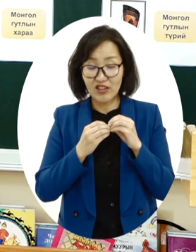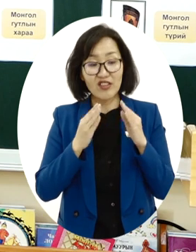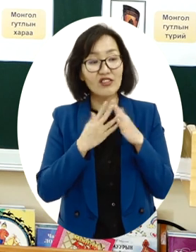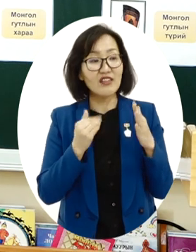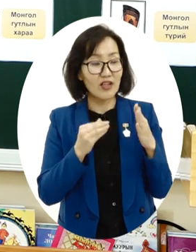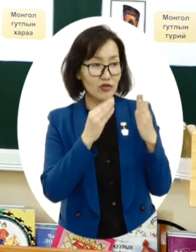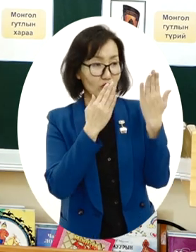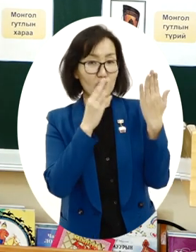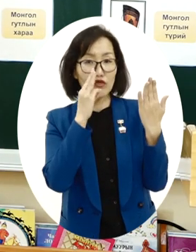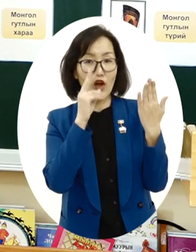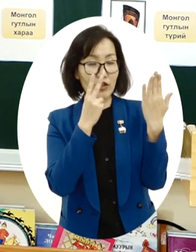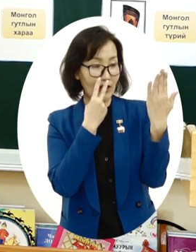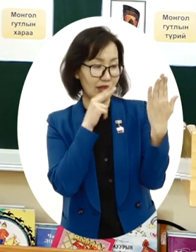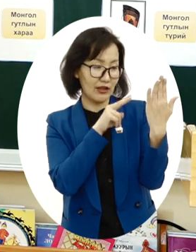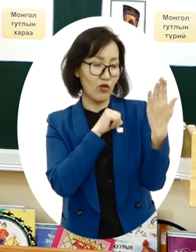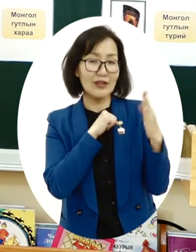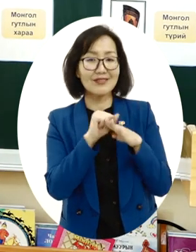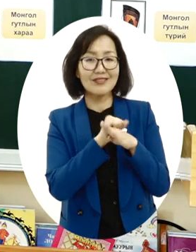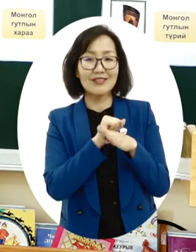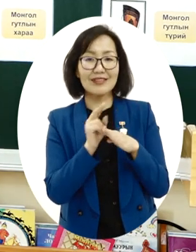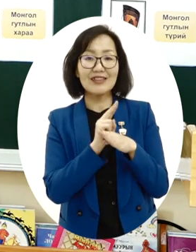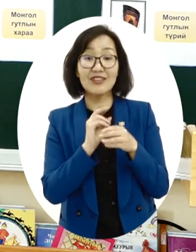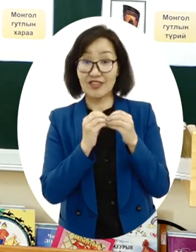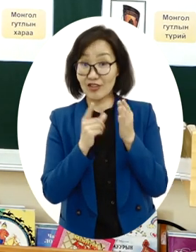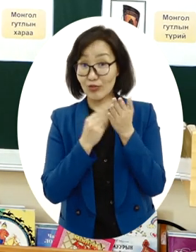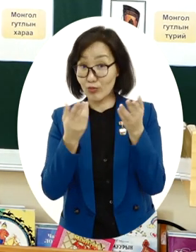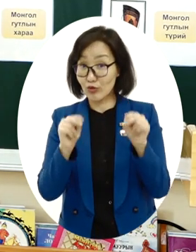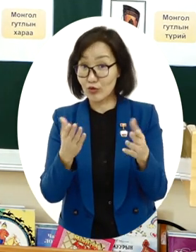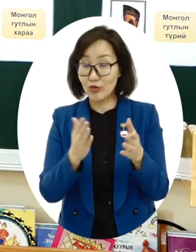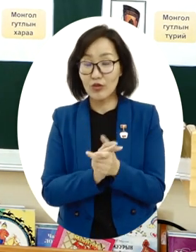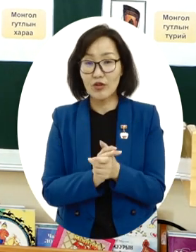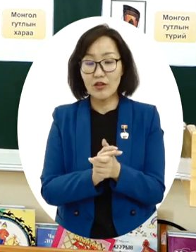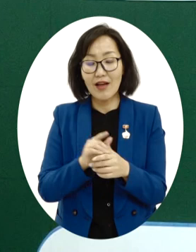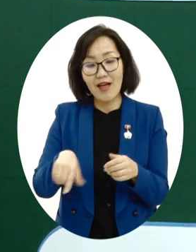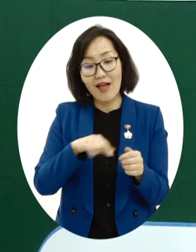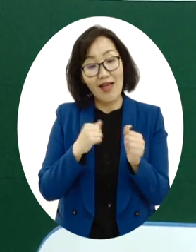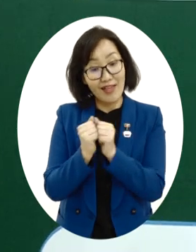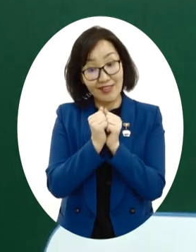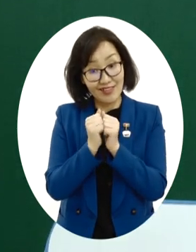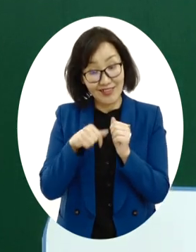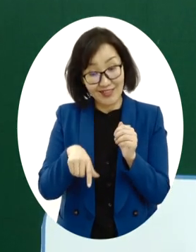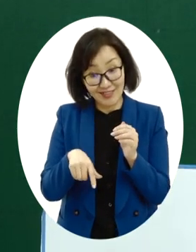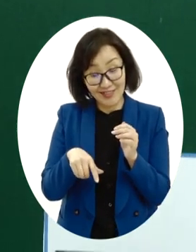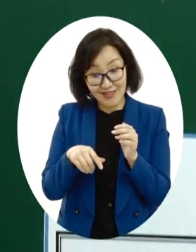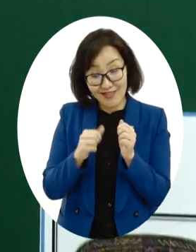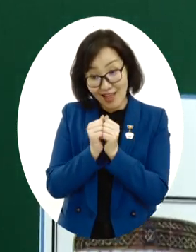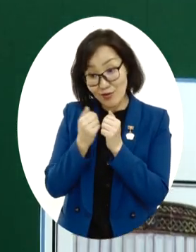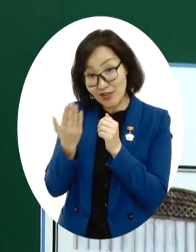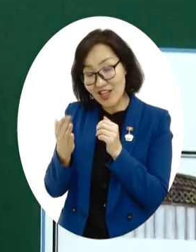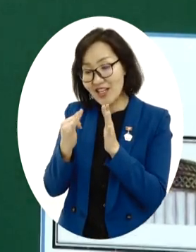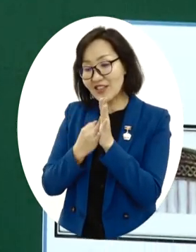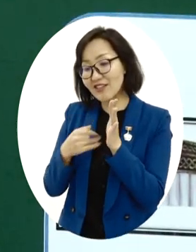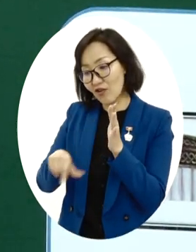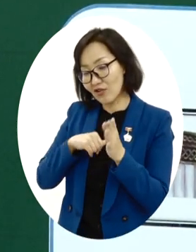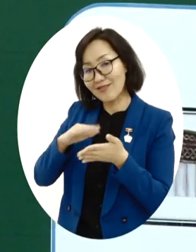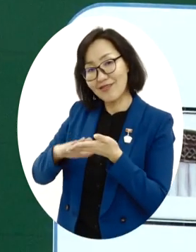харжгаад бас дасгал хийж болно шүү хүүхдүүдээ. За ингээд илтгэх дасгалыг хийсний дараа ангийн найзуудтай ирж илтгэлээ